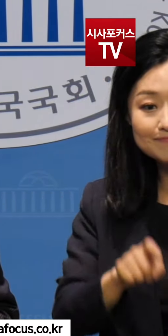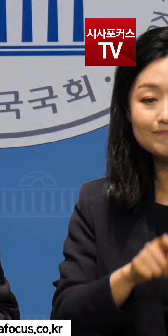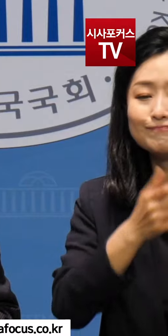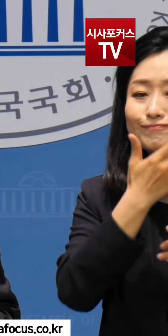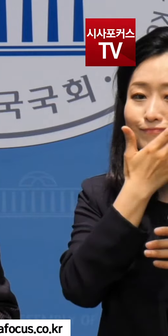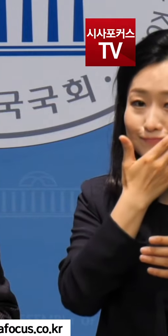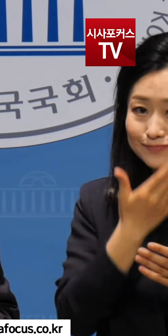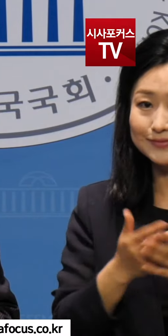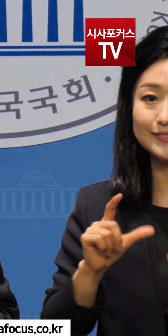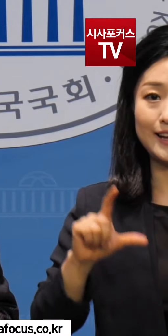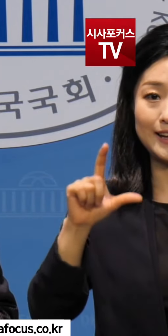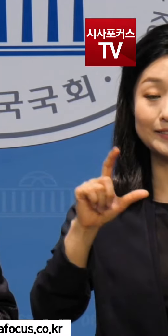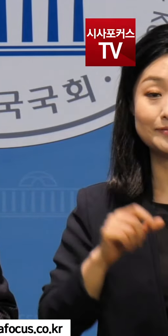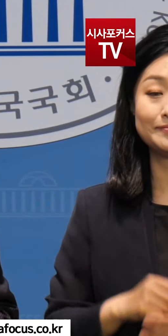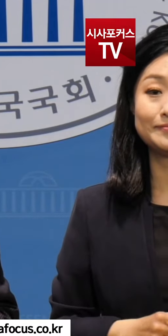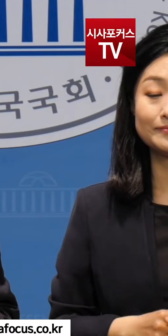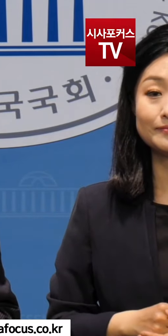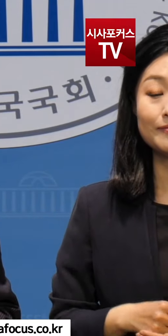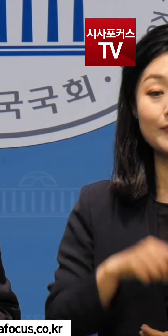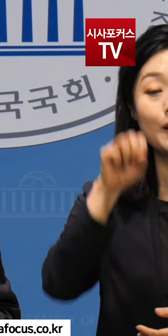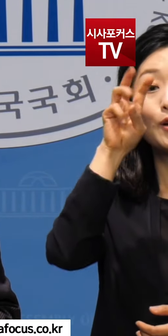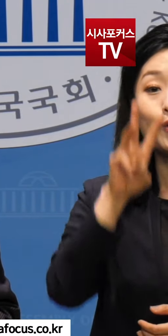발걸음입니다. 광주에는